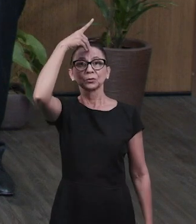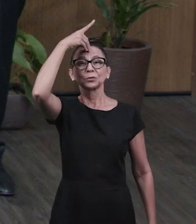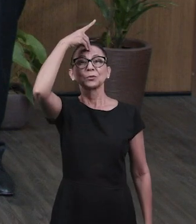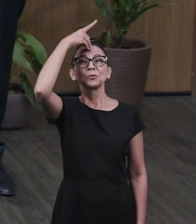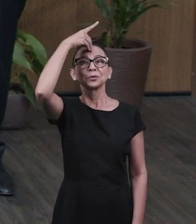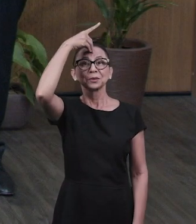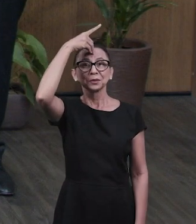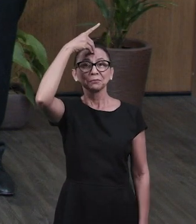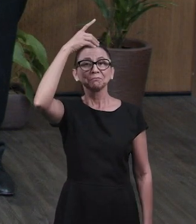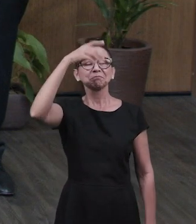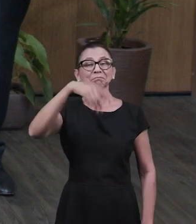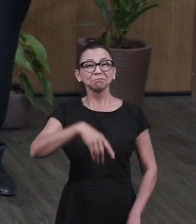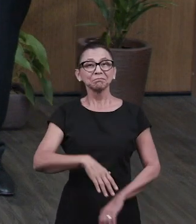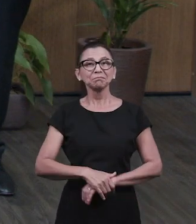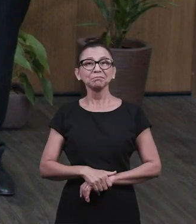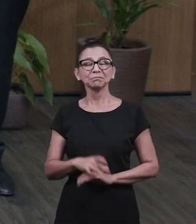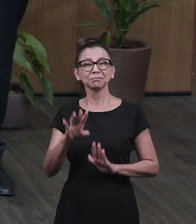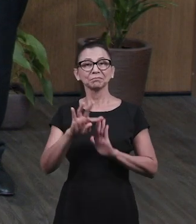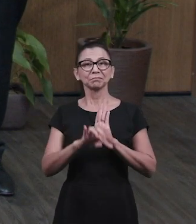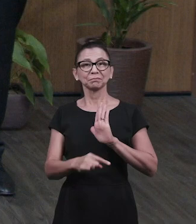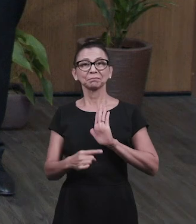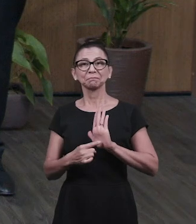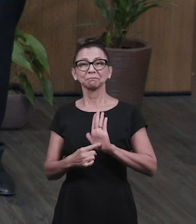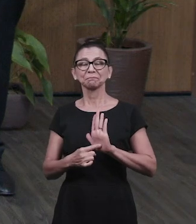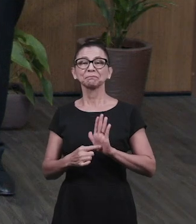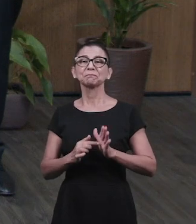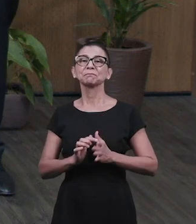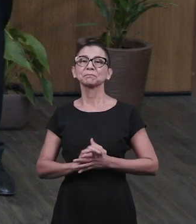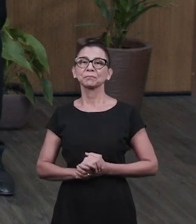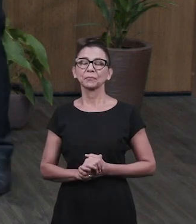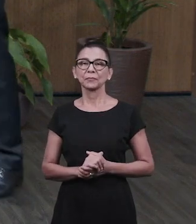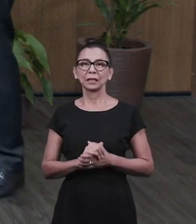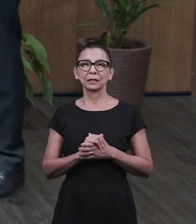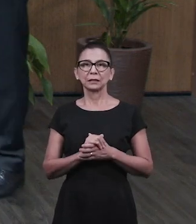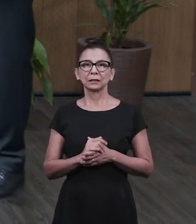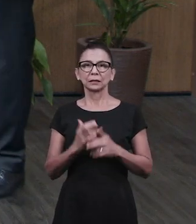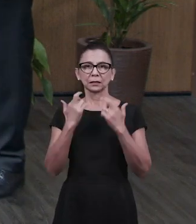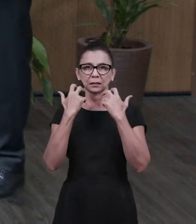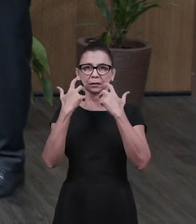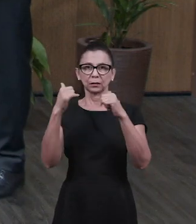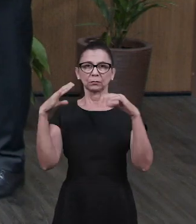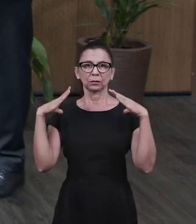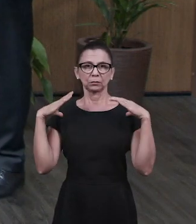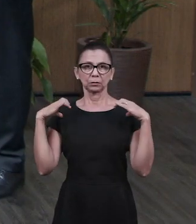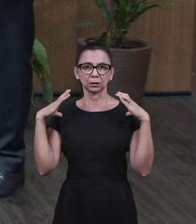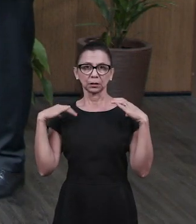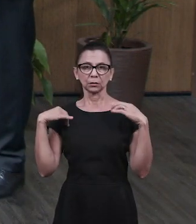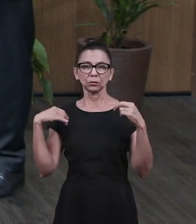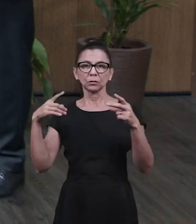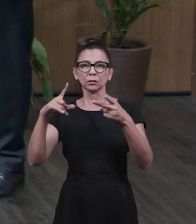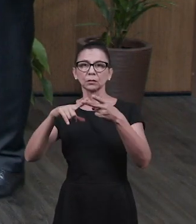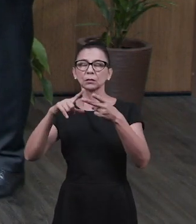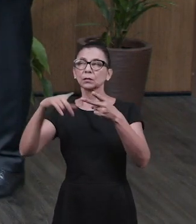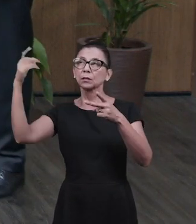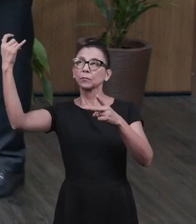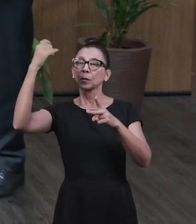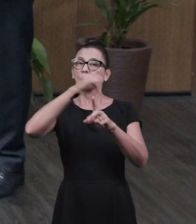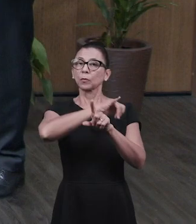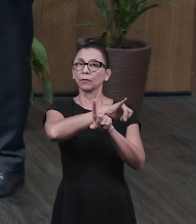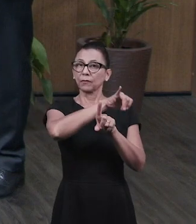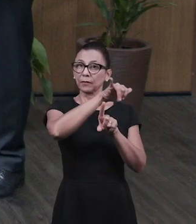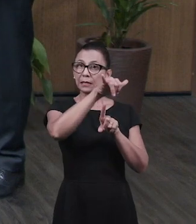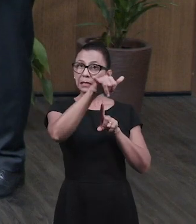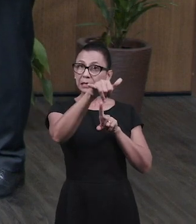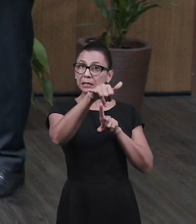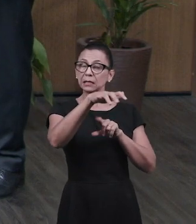On est cité ici dans le texte les langues et la prophétie. Amen.